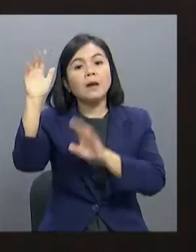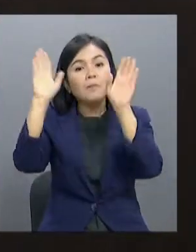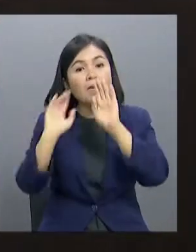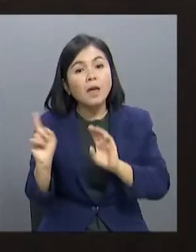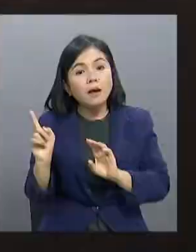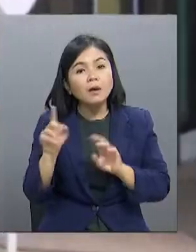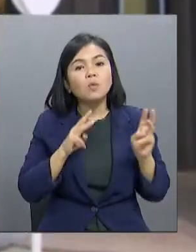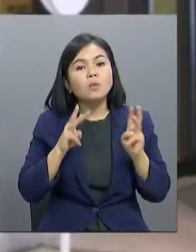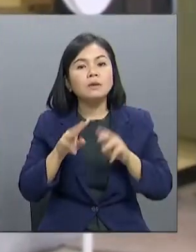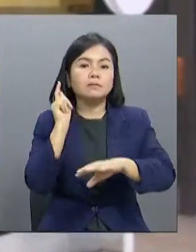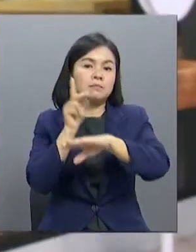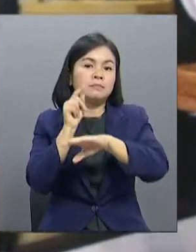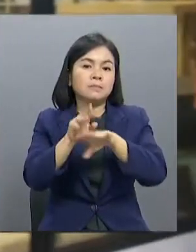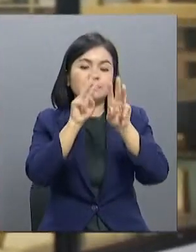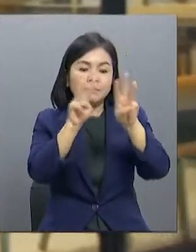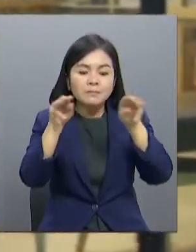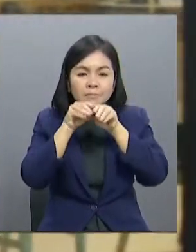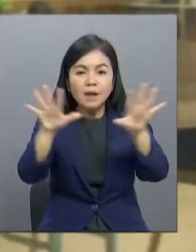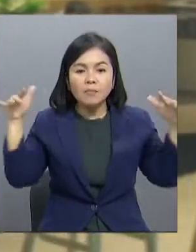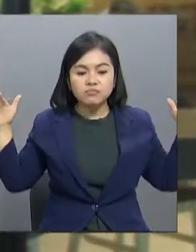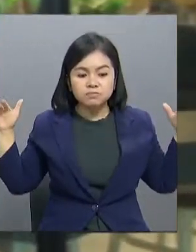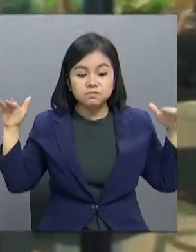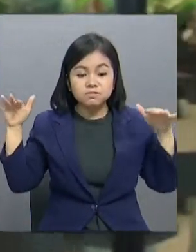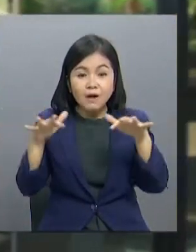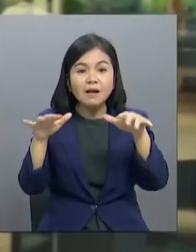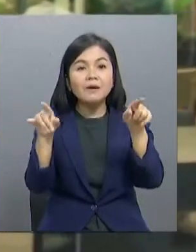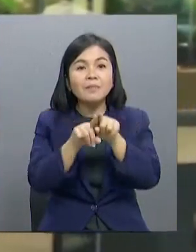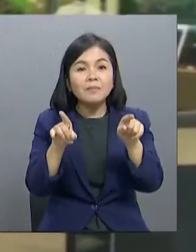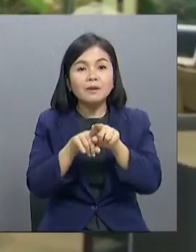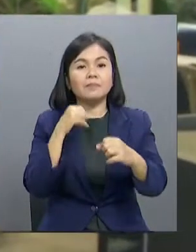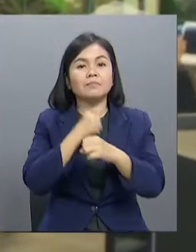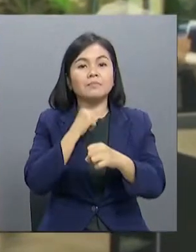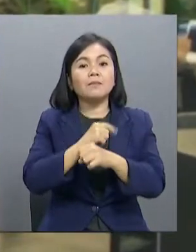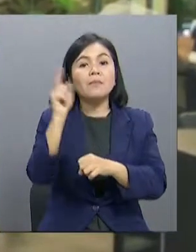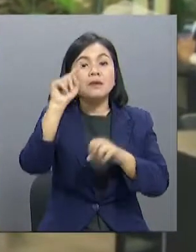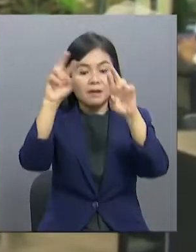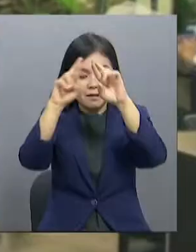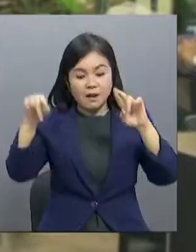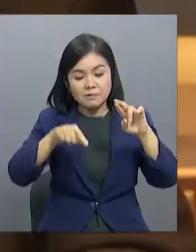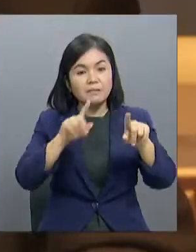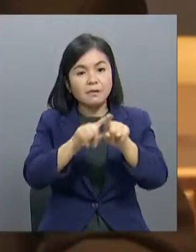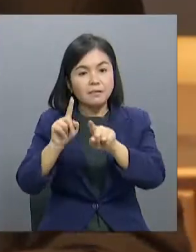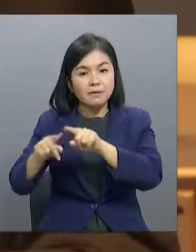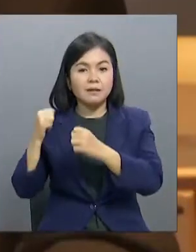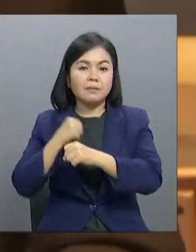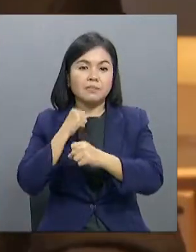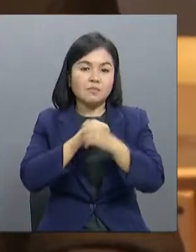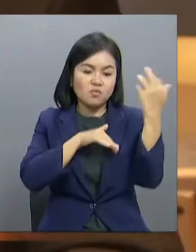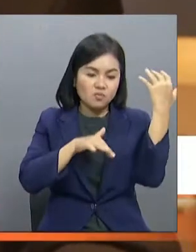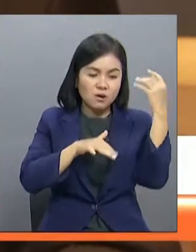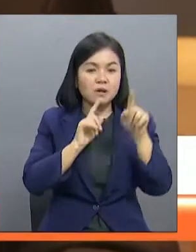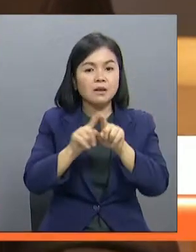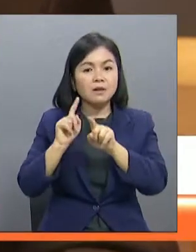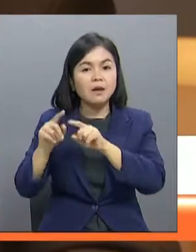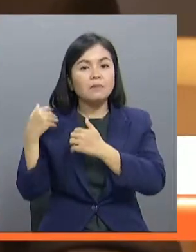คอนเนคชั่นและสถานที่ที่รวมคนสายงานใกล้เคียงกันไว้นั่นก็คือโคเวิร์กิ้งสเปซนั่นเอง รวมแล้ว